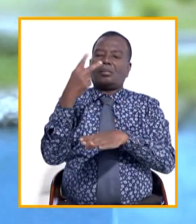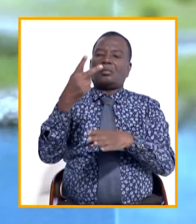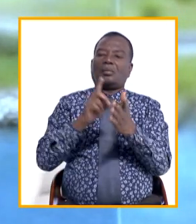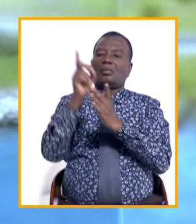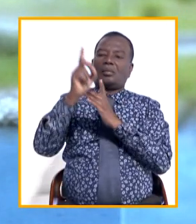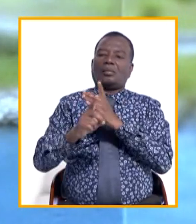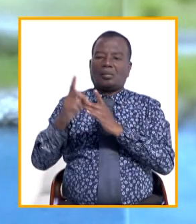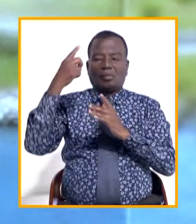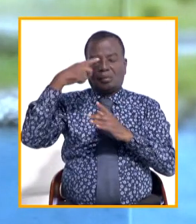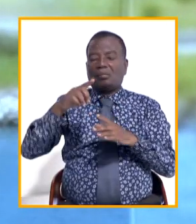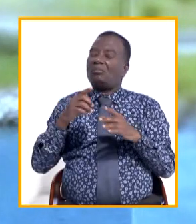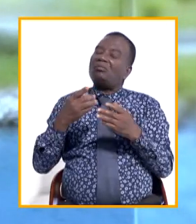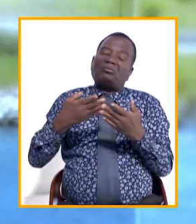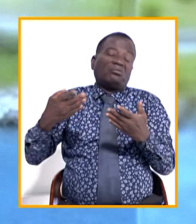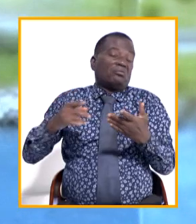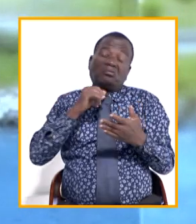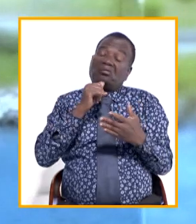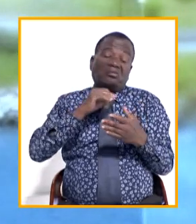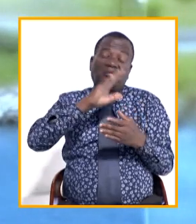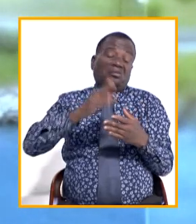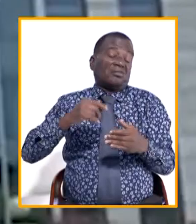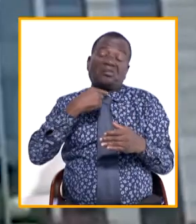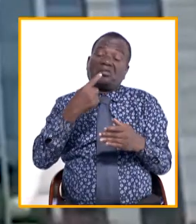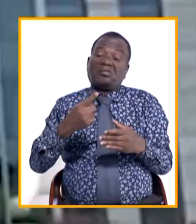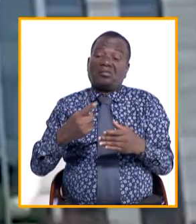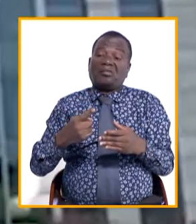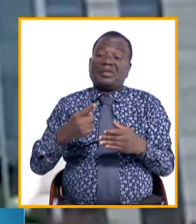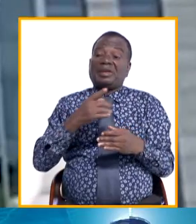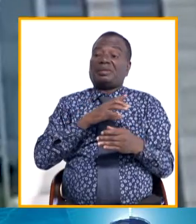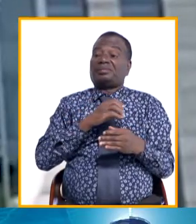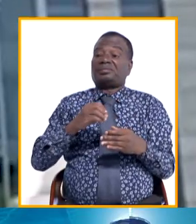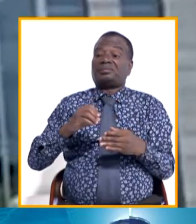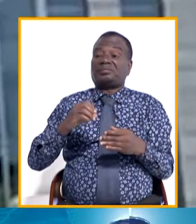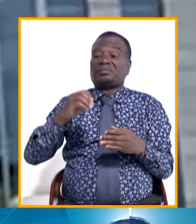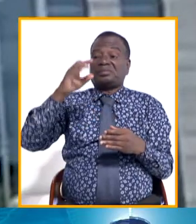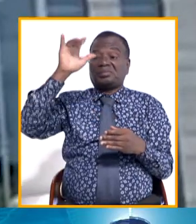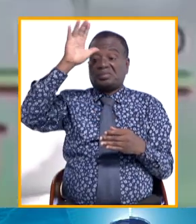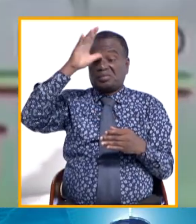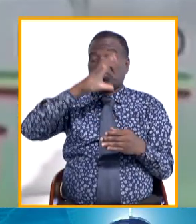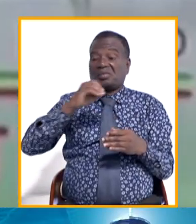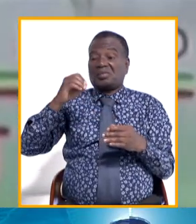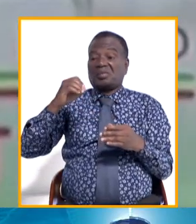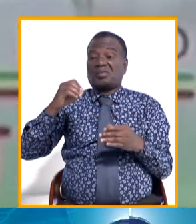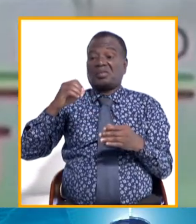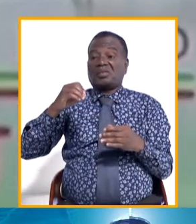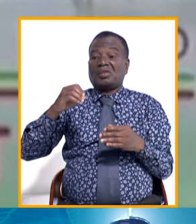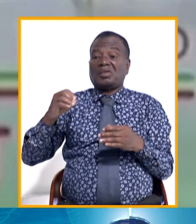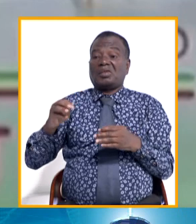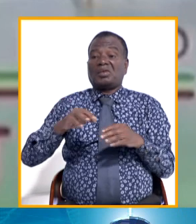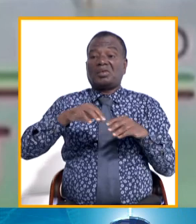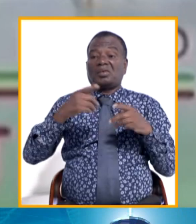motifs qui ne lui ont jamais été notifiés, Destin Gavé, dirigeant d'un parti d'opposition agréé récemment au Congo, le